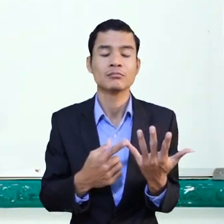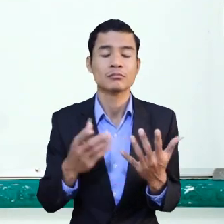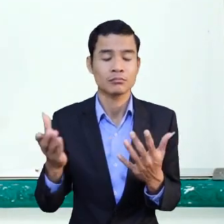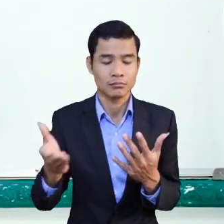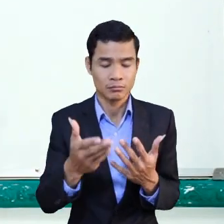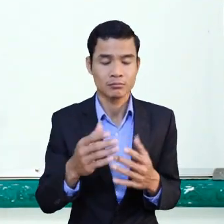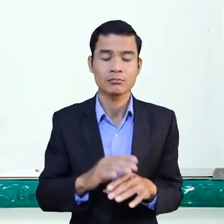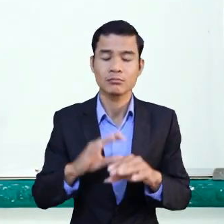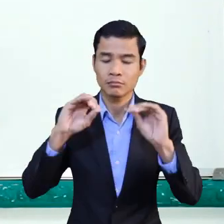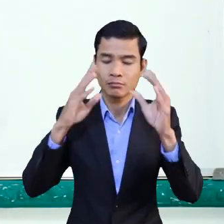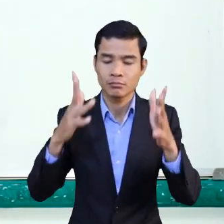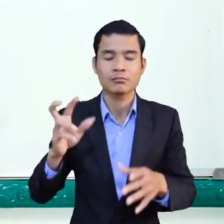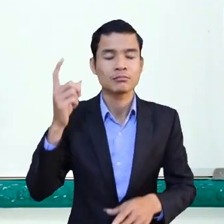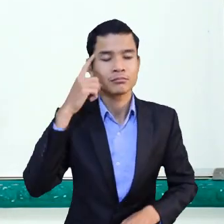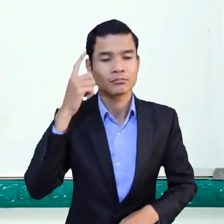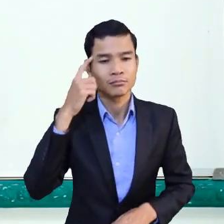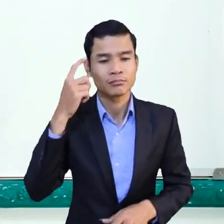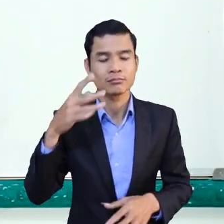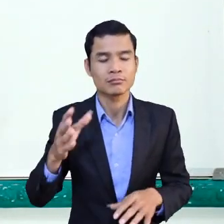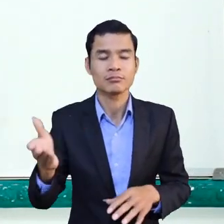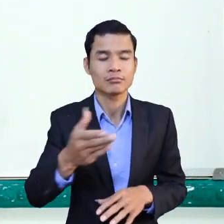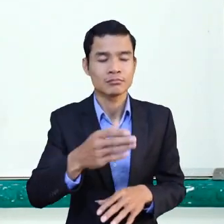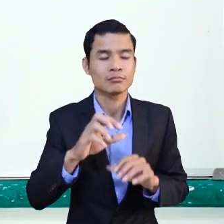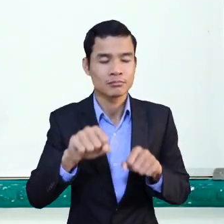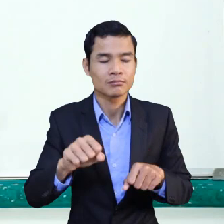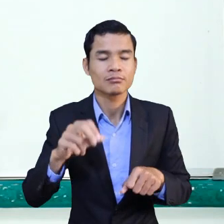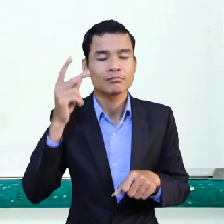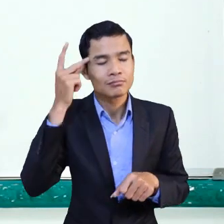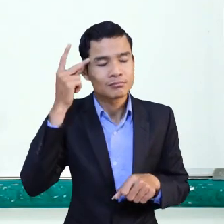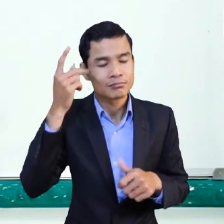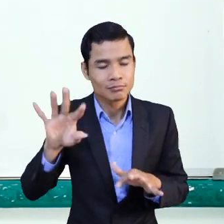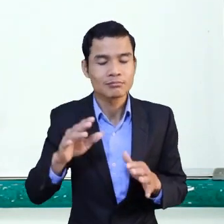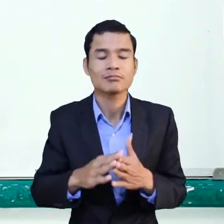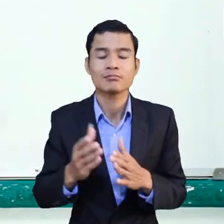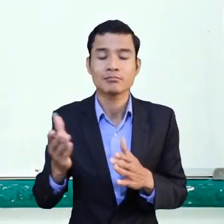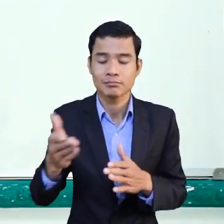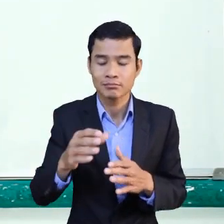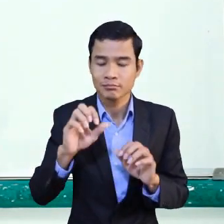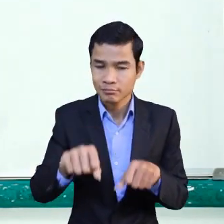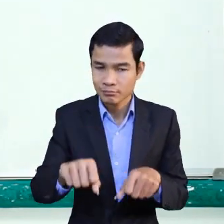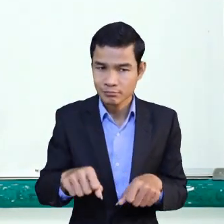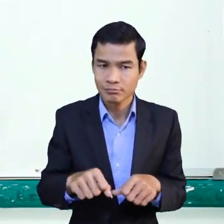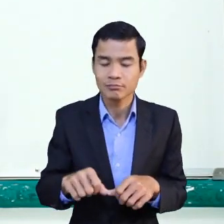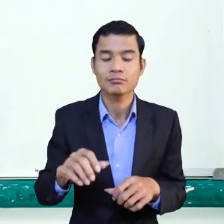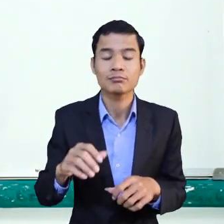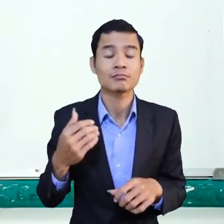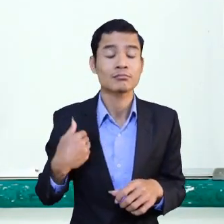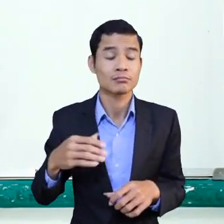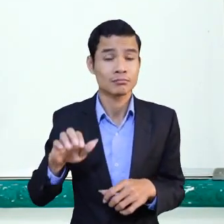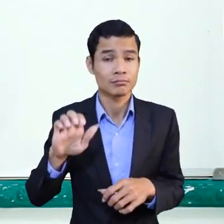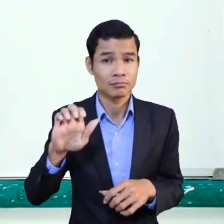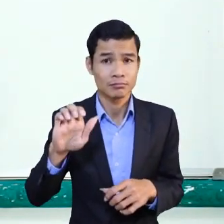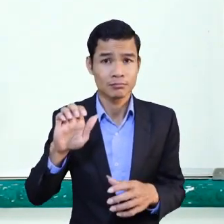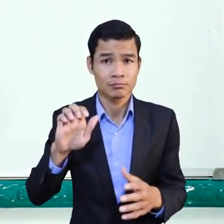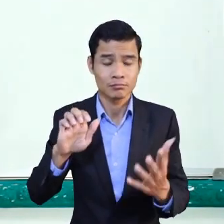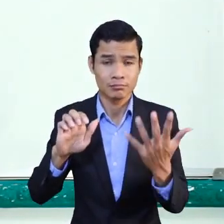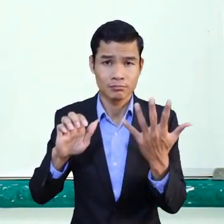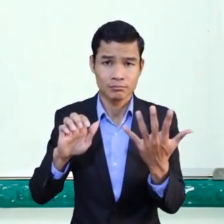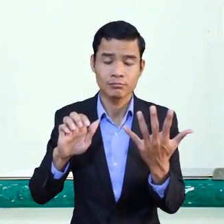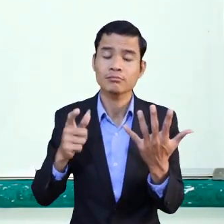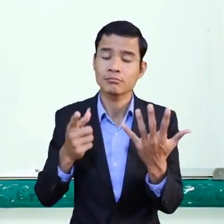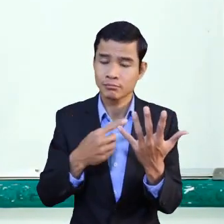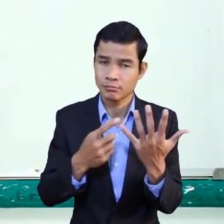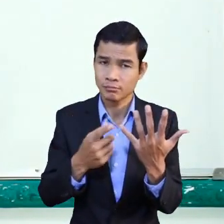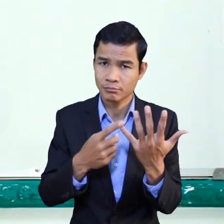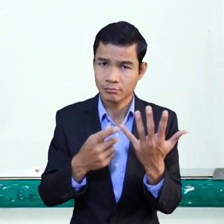ចាអ្នកគ្រូគិតឃើញហើយកូនគិតឃើញនៅកូនចាចេគឺមានអក្សរចនិ